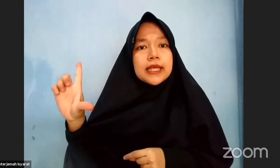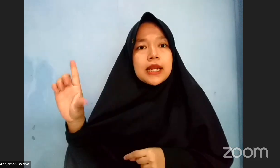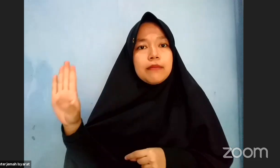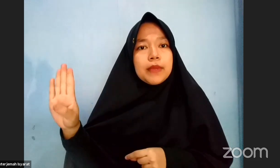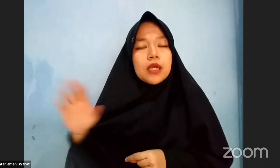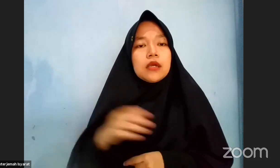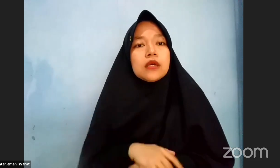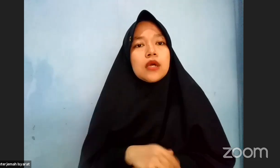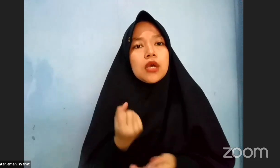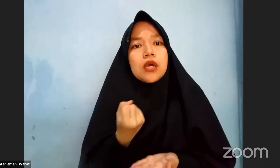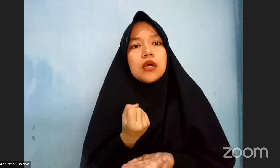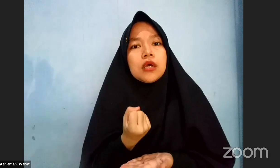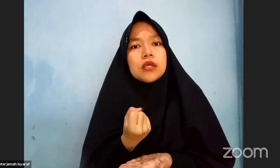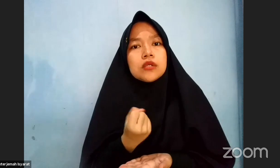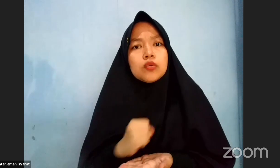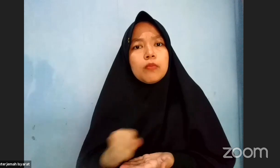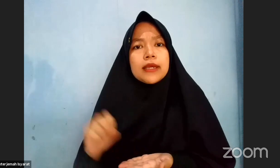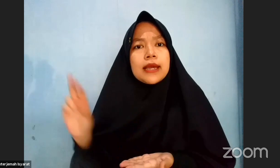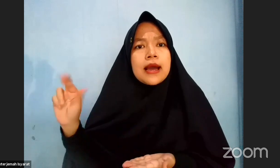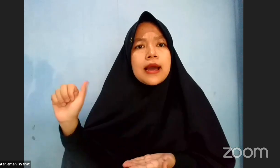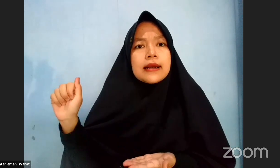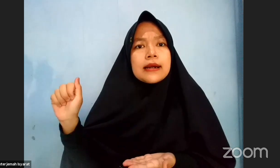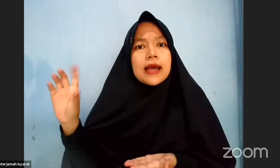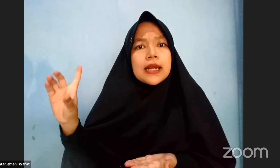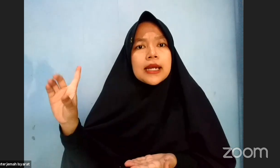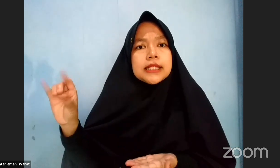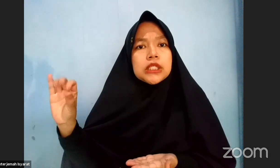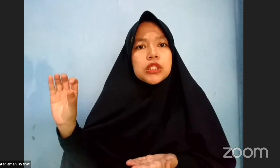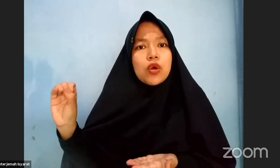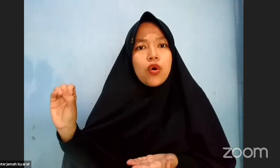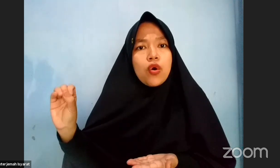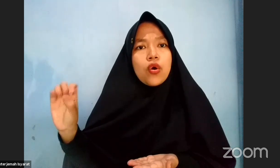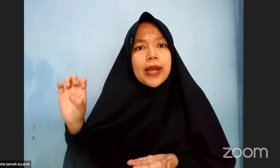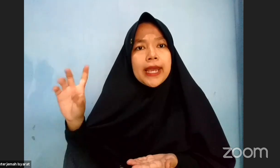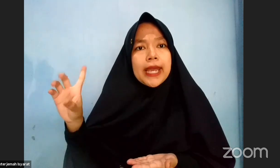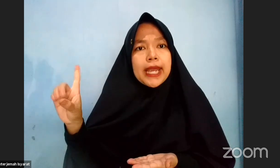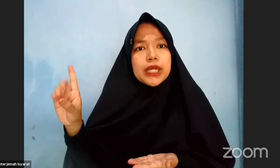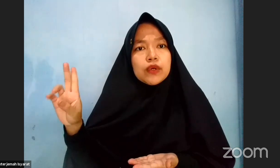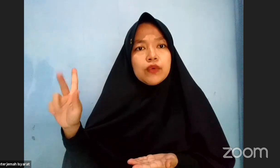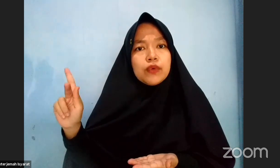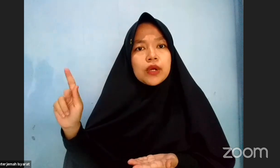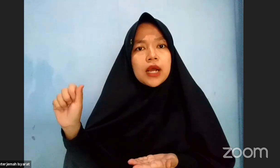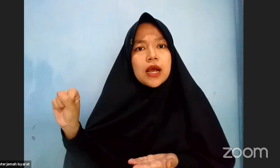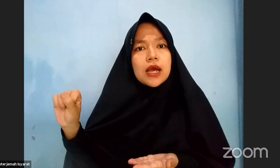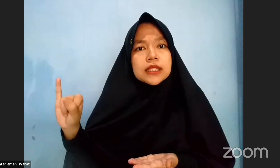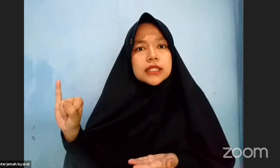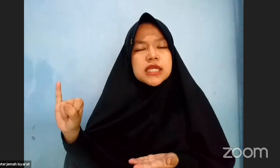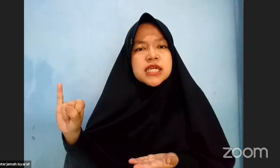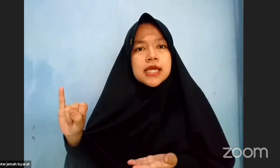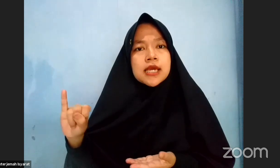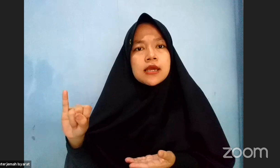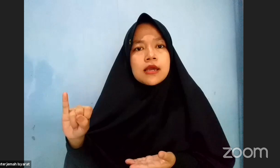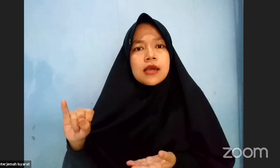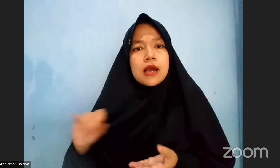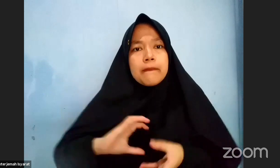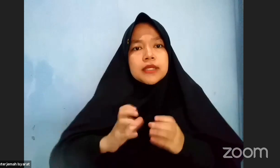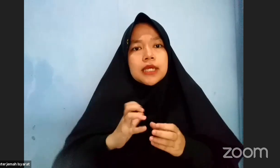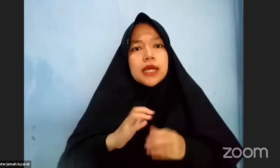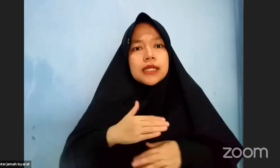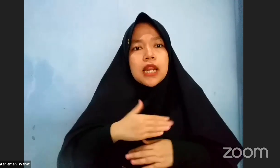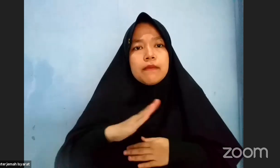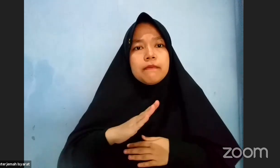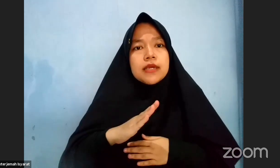radio edukasi dan juga mungkin di di rumah belajar yard quart semua yang ada di pusdatin Jadi mungkin ini